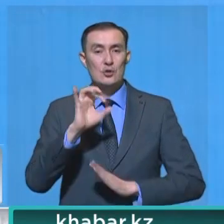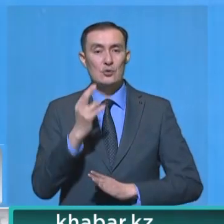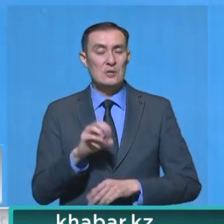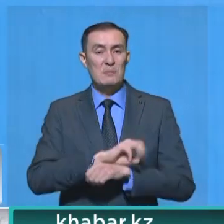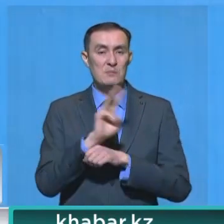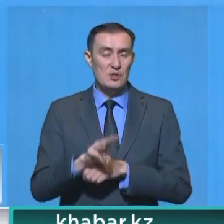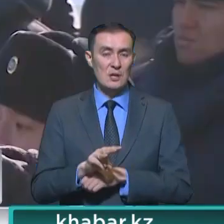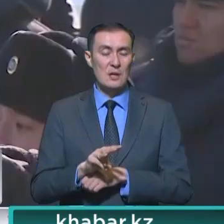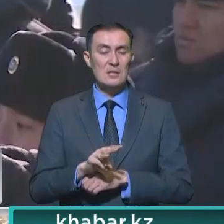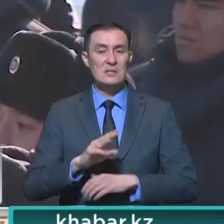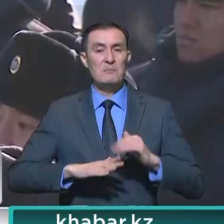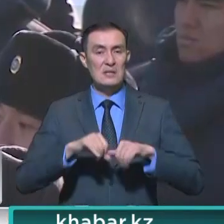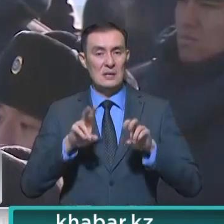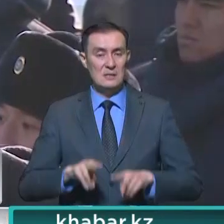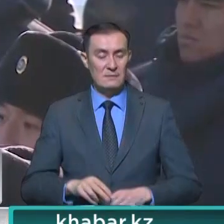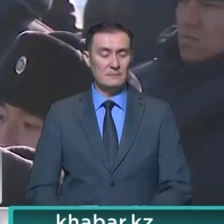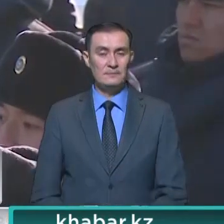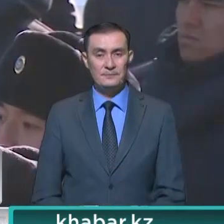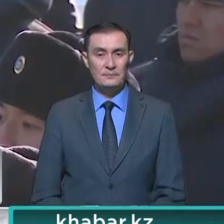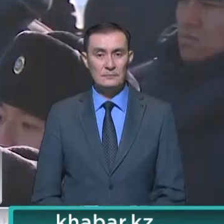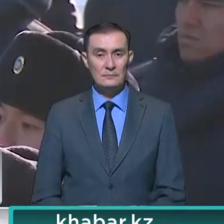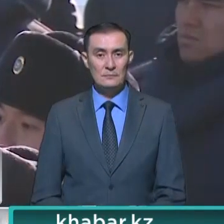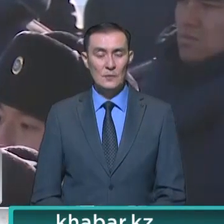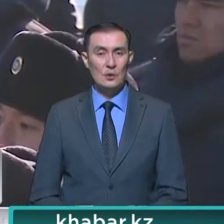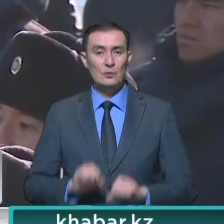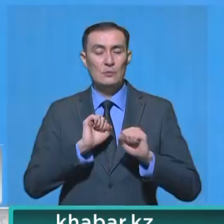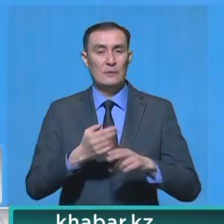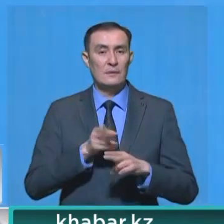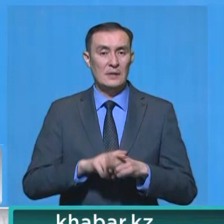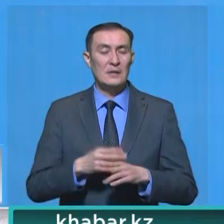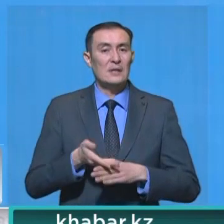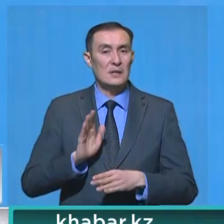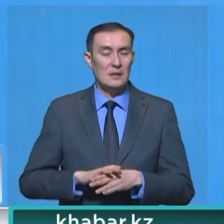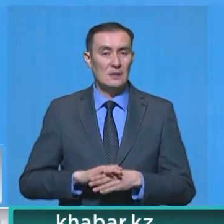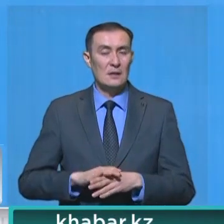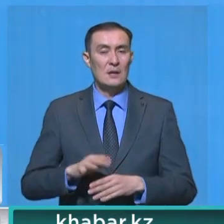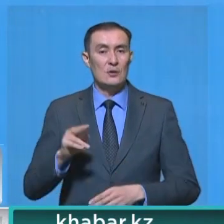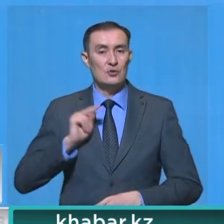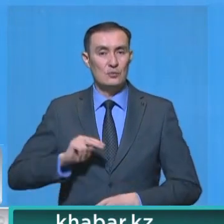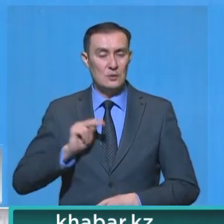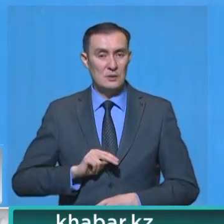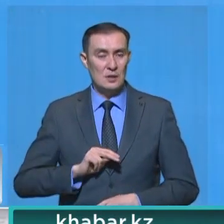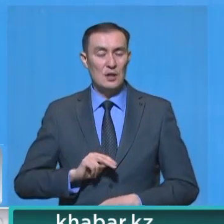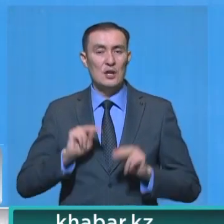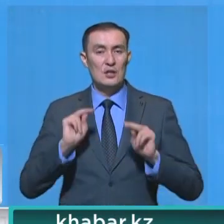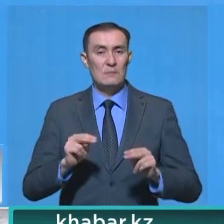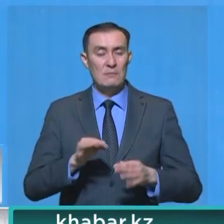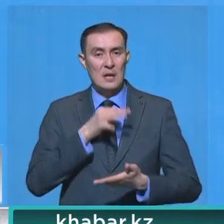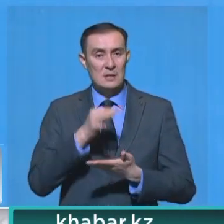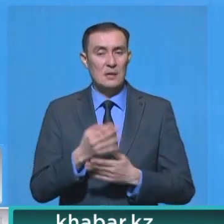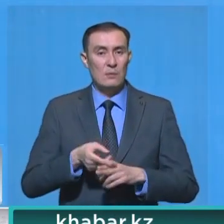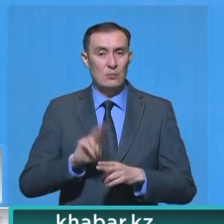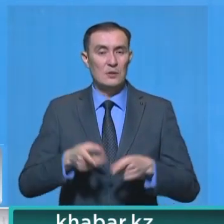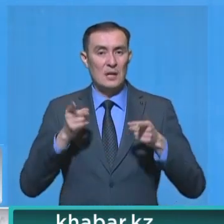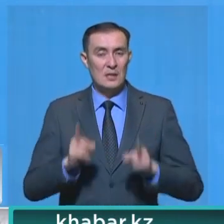обеспечения спасателей. Куткарушы болу кыйын әрі қатерлі жұмыс. Шын мәнінде бұл